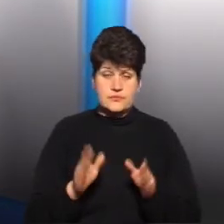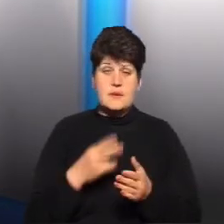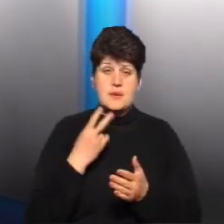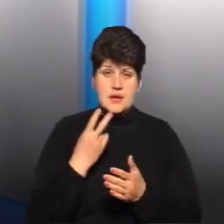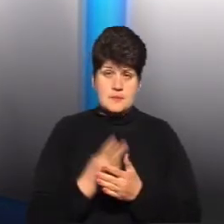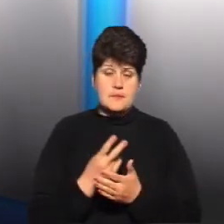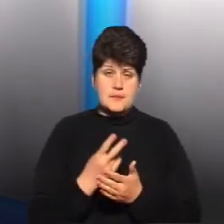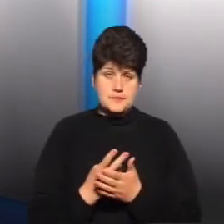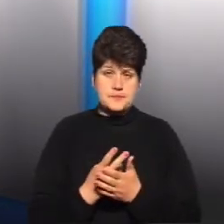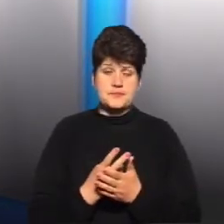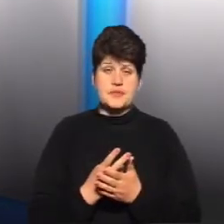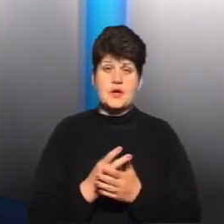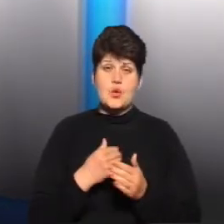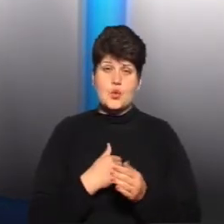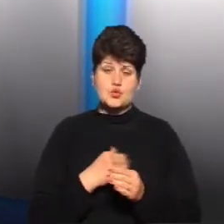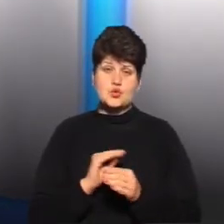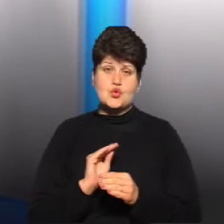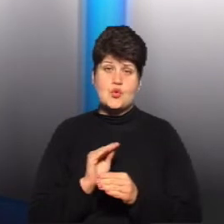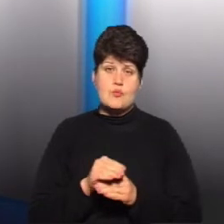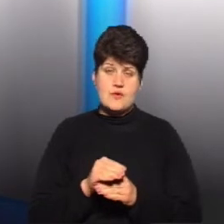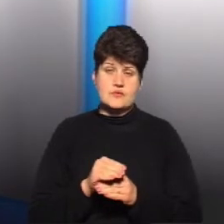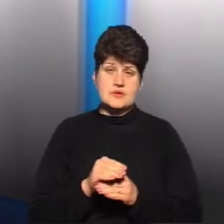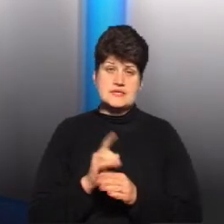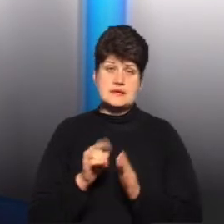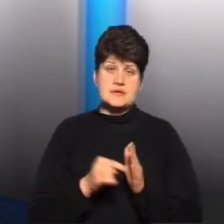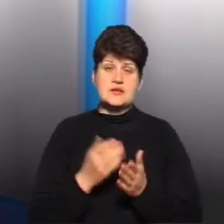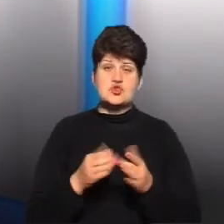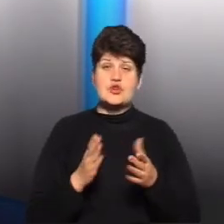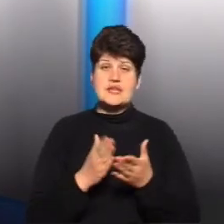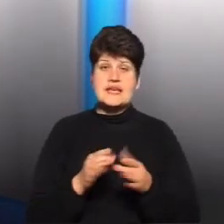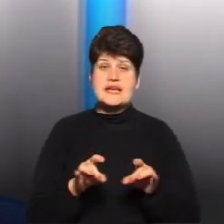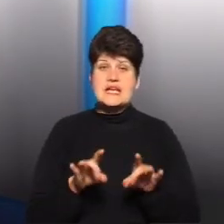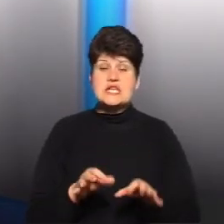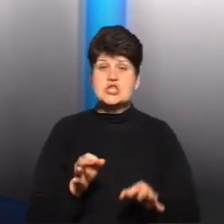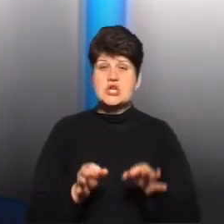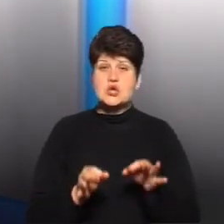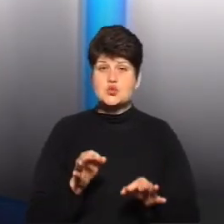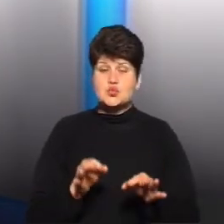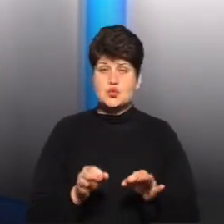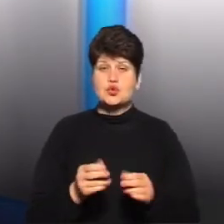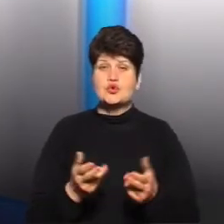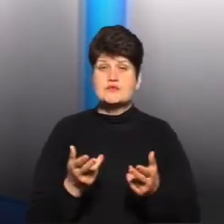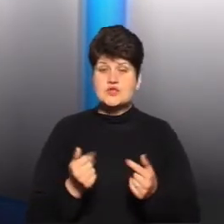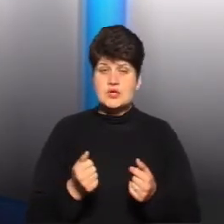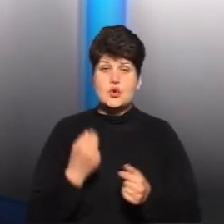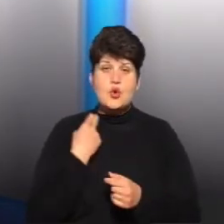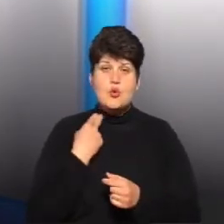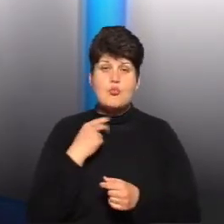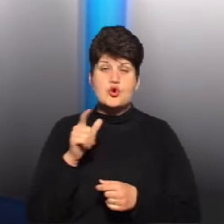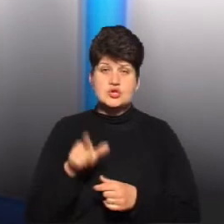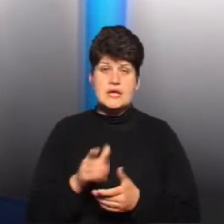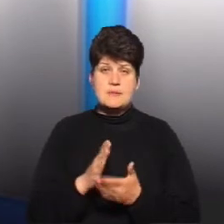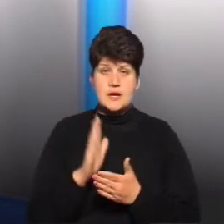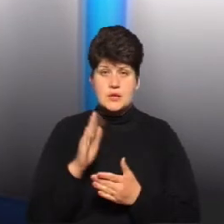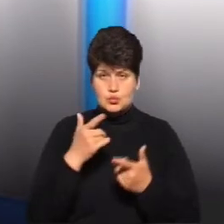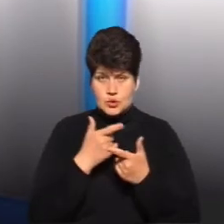хочу доповнити ваше ще запитання, що якщо є рішення суду, то, звичайно, боржник має бути повідомлений